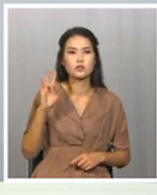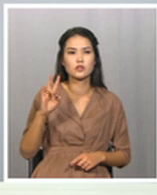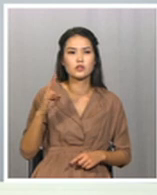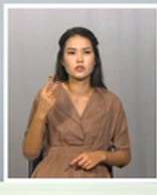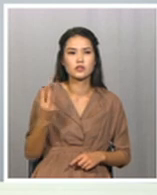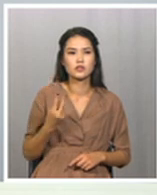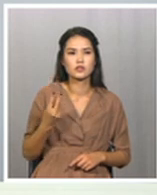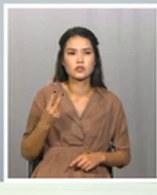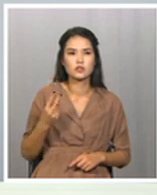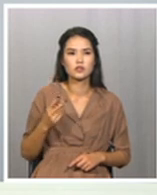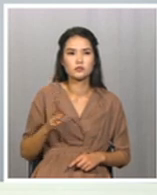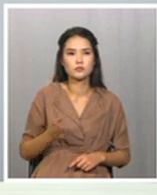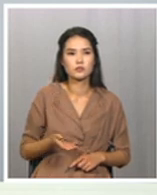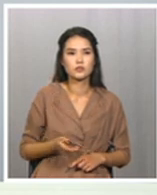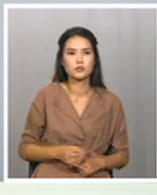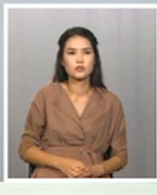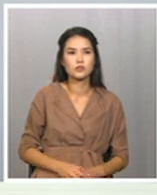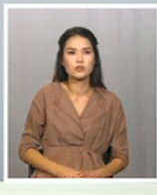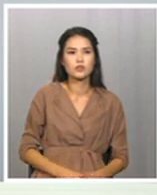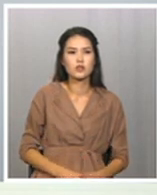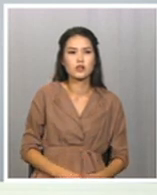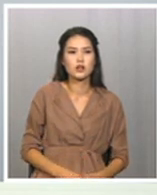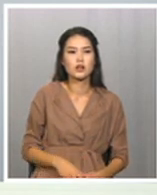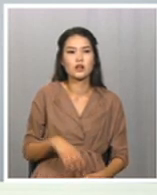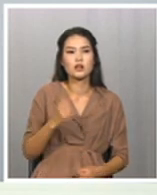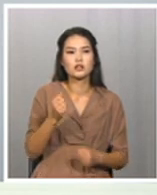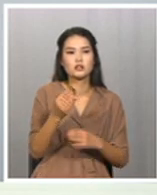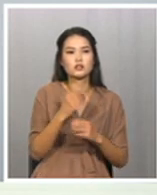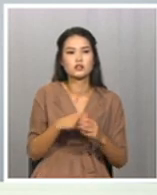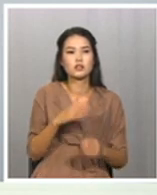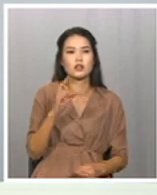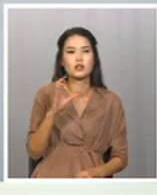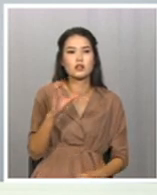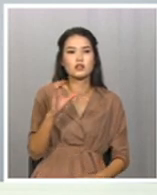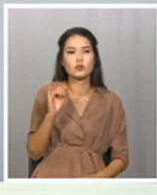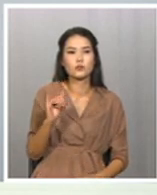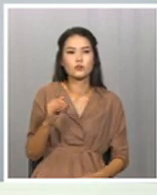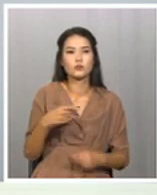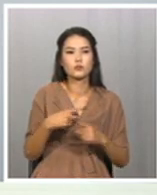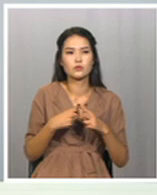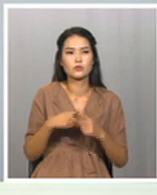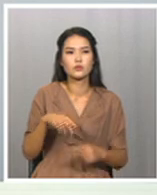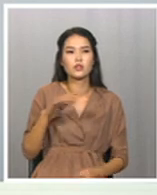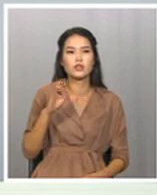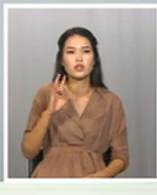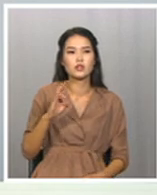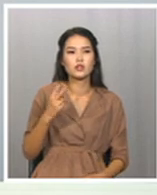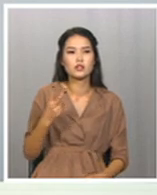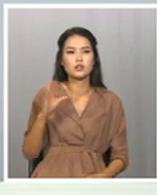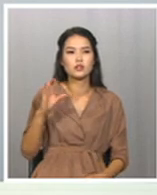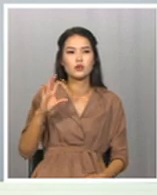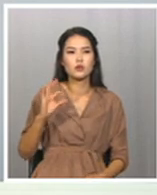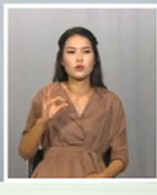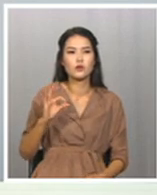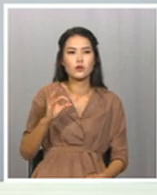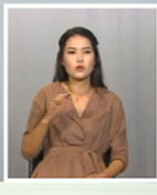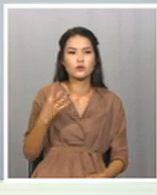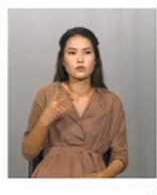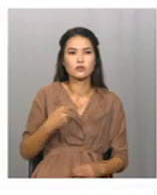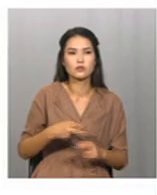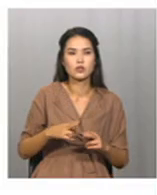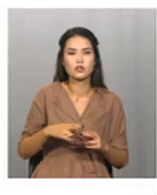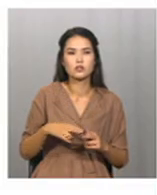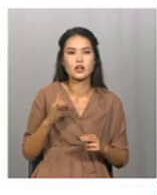көпіршіктері сутек газы бөлінді. Ал мыс күкірт қышқылы, яғни сұйылтылған күкірт қышқылымен реакция жүрген